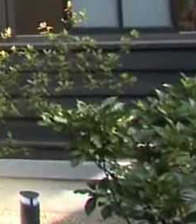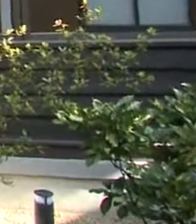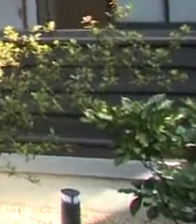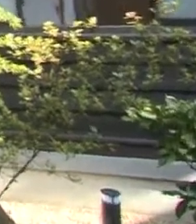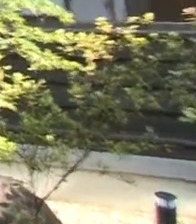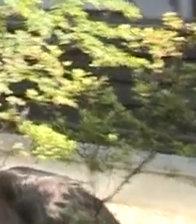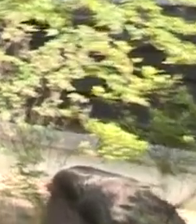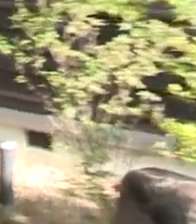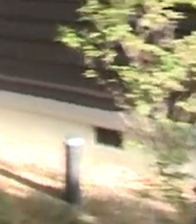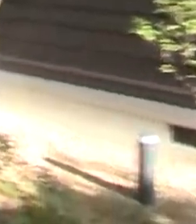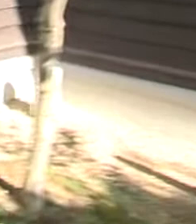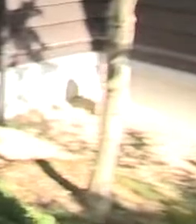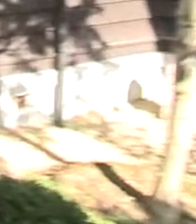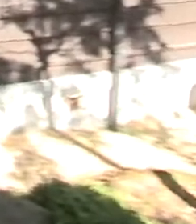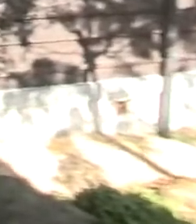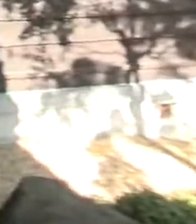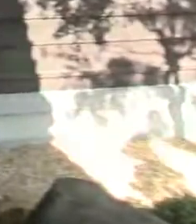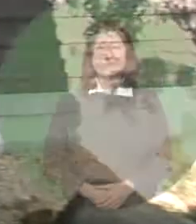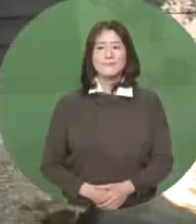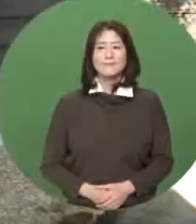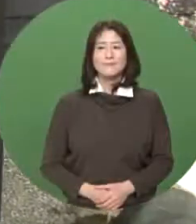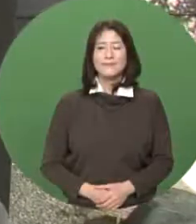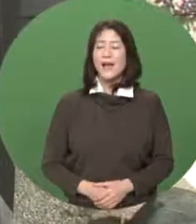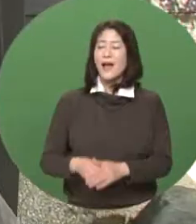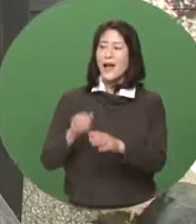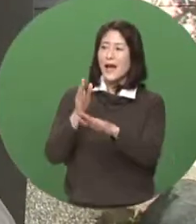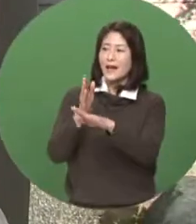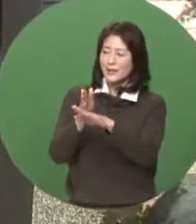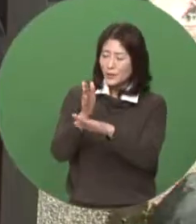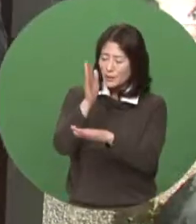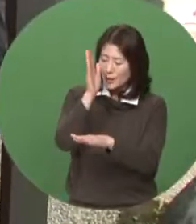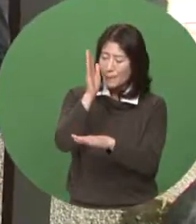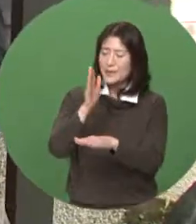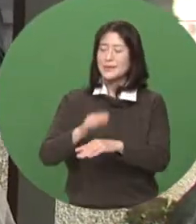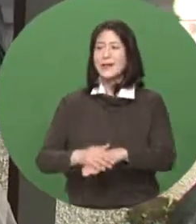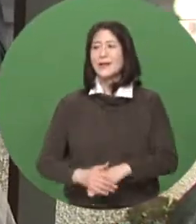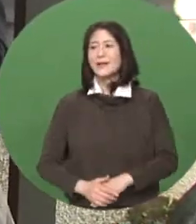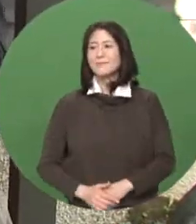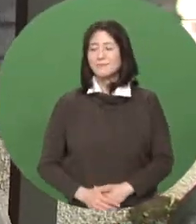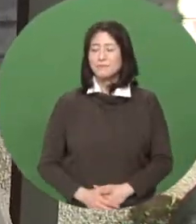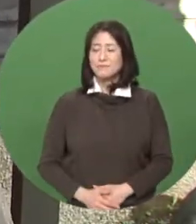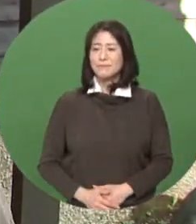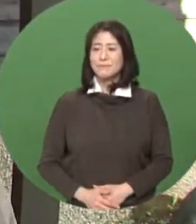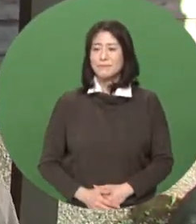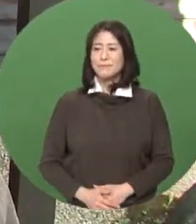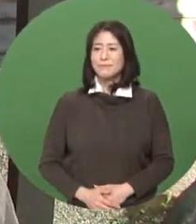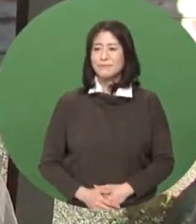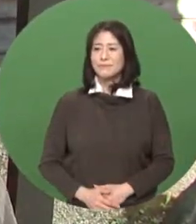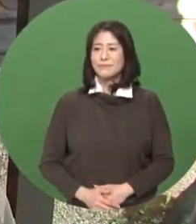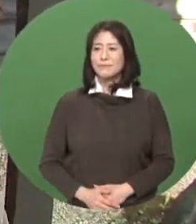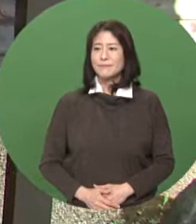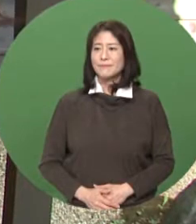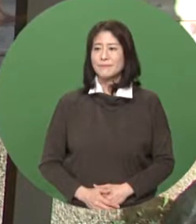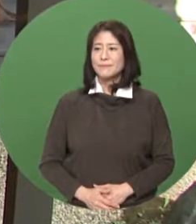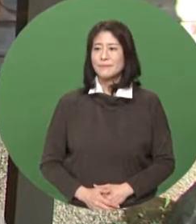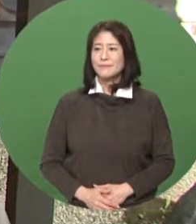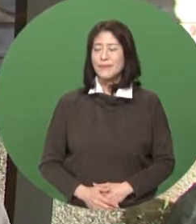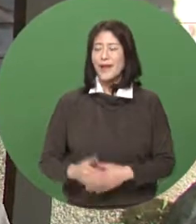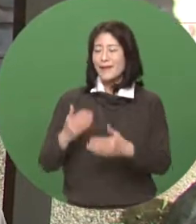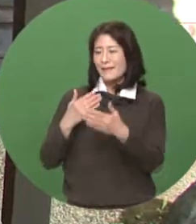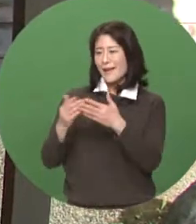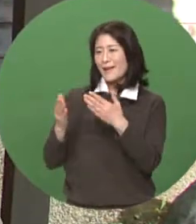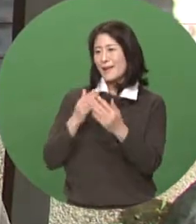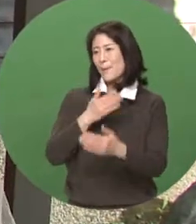館長、今日はどうもありがとうございました。 ありがとうございました。 いやー、もう素敵な体験もさせていただいて楽しかったです